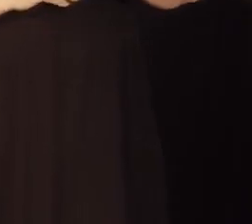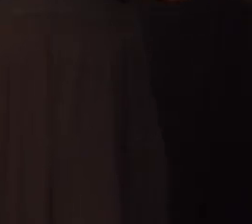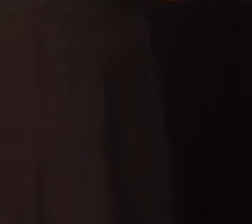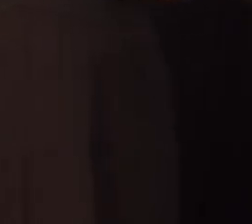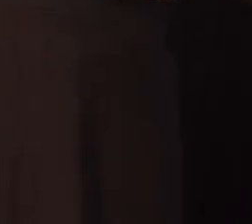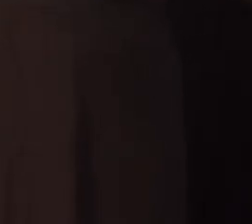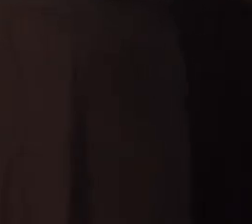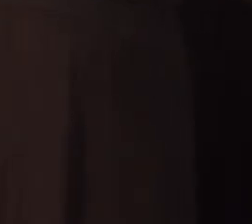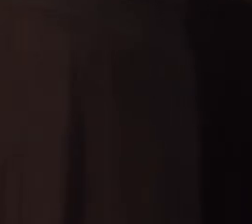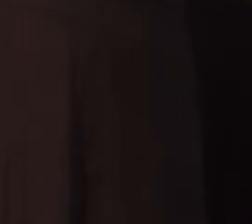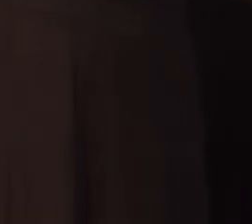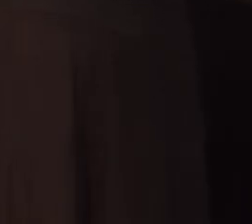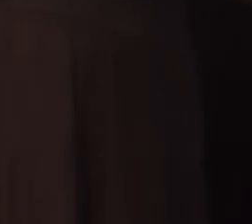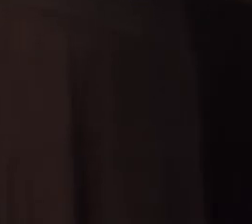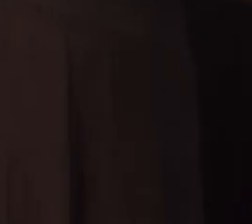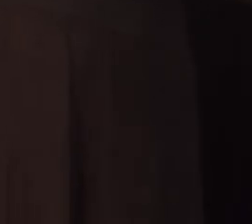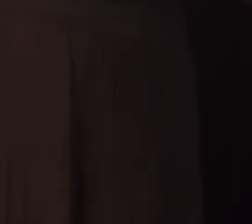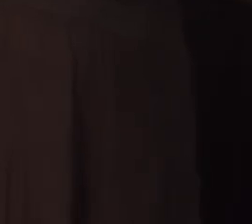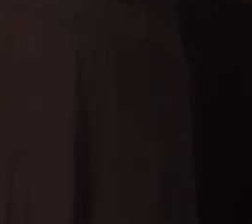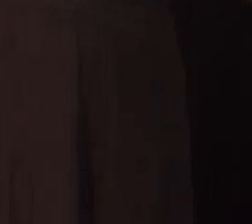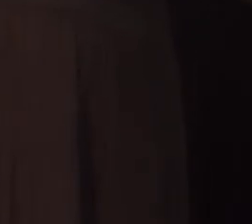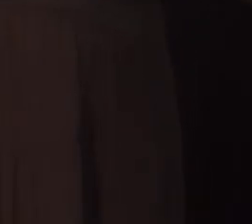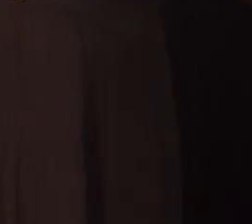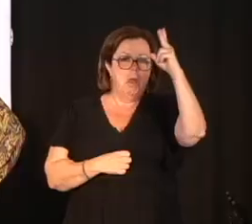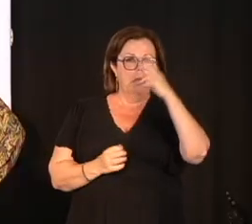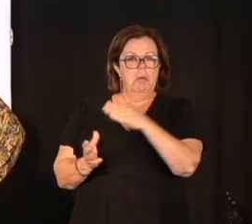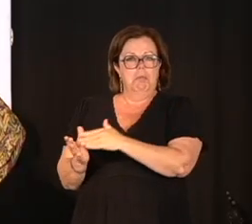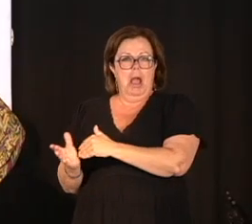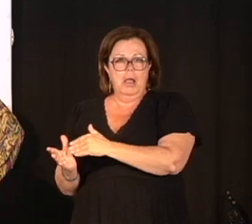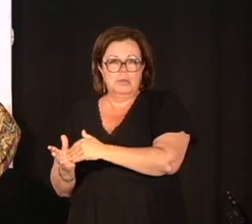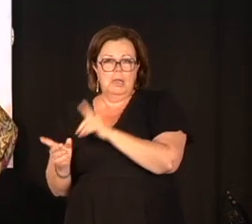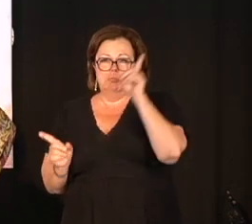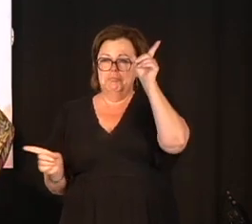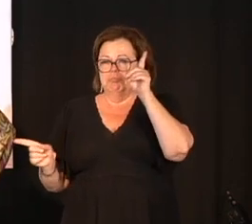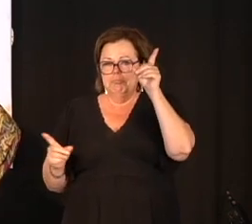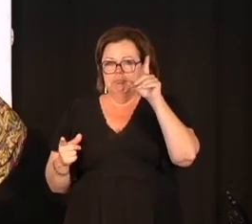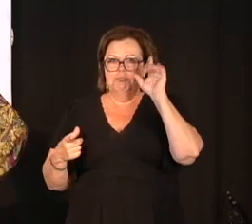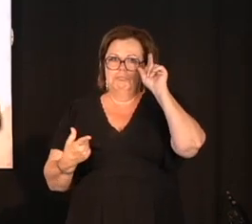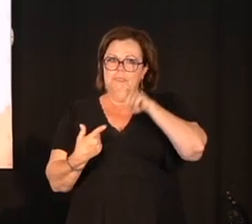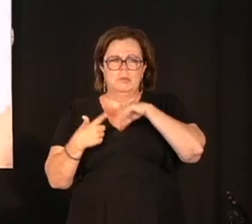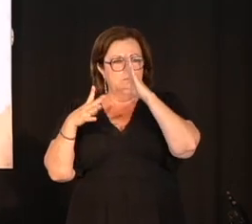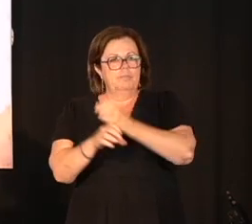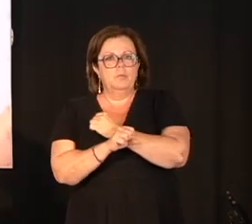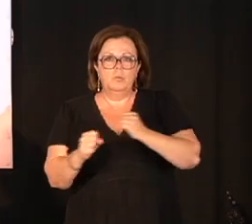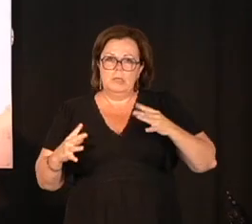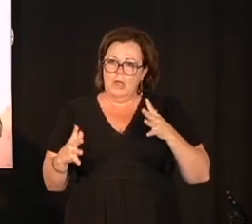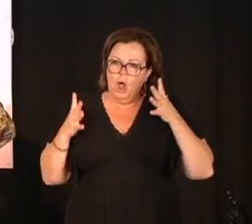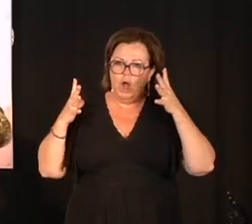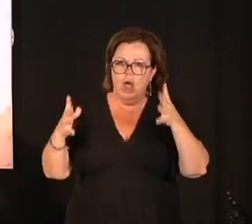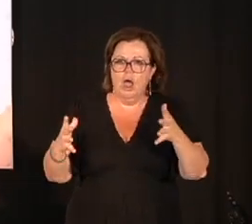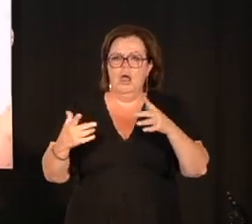équipes qui ont travaillé avec nous à Paris, à Marseille, de l'extraordinaire engagement, remercier les